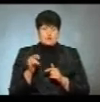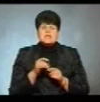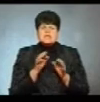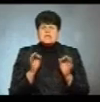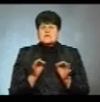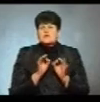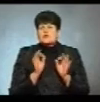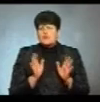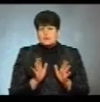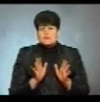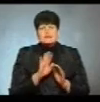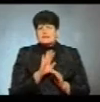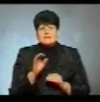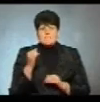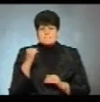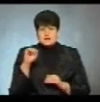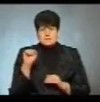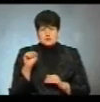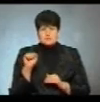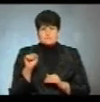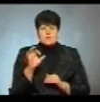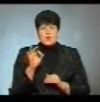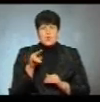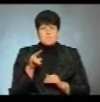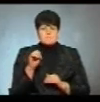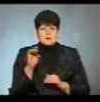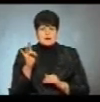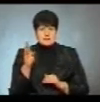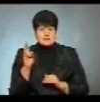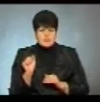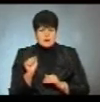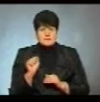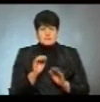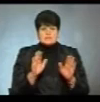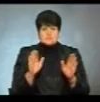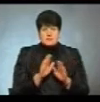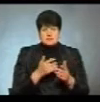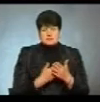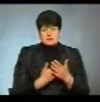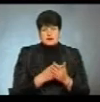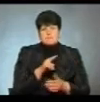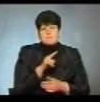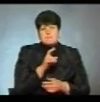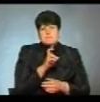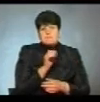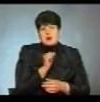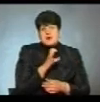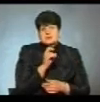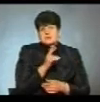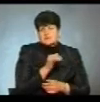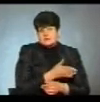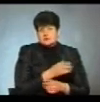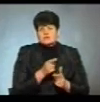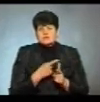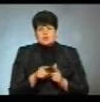ніколи не переможе оперна співачка, скажімо, Баскова чи Олега Винника,